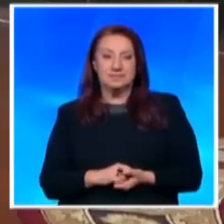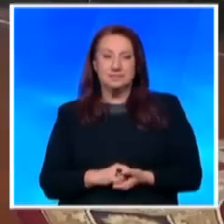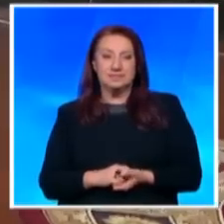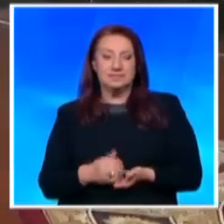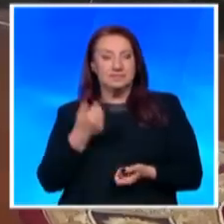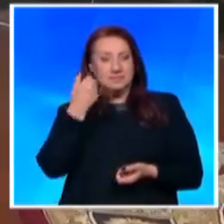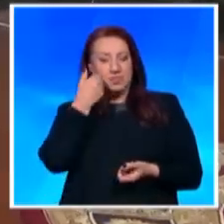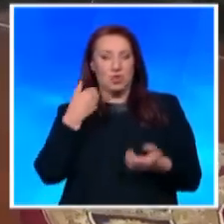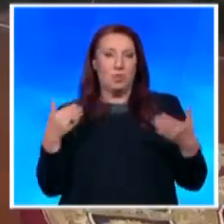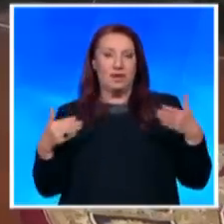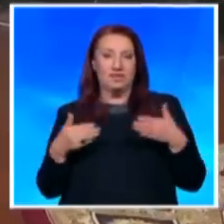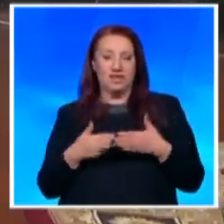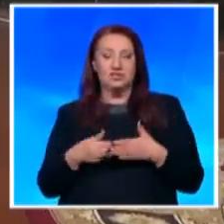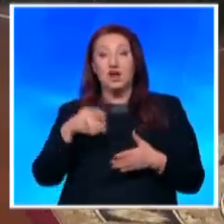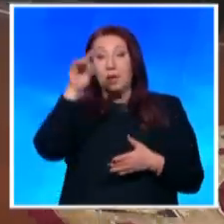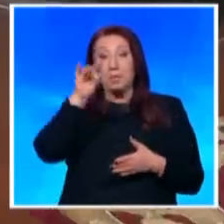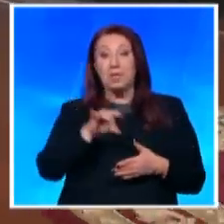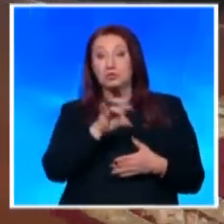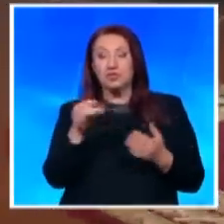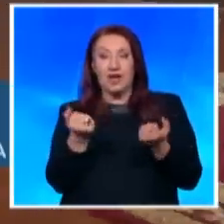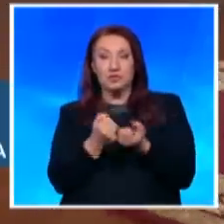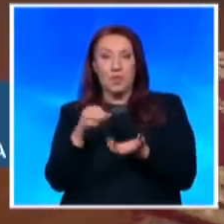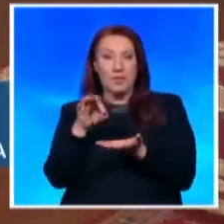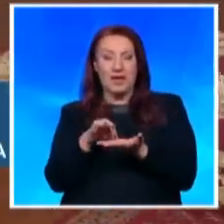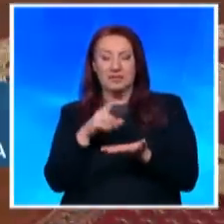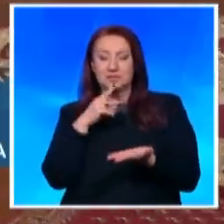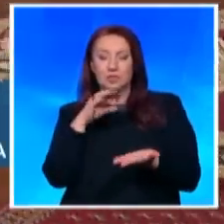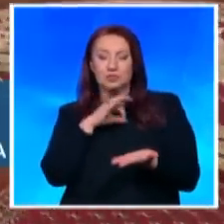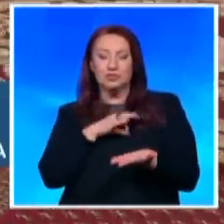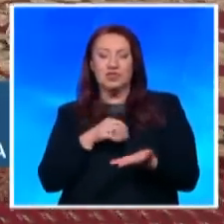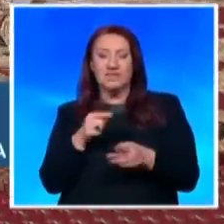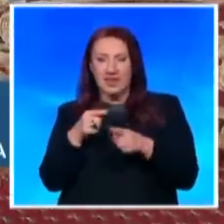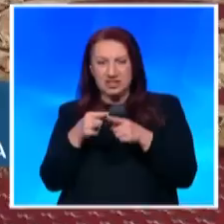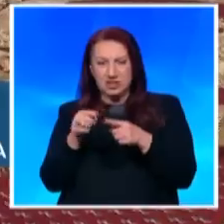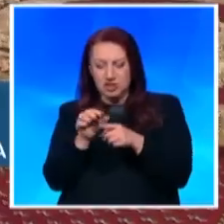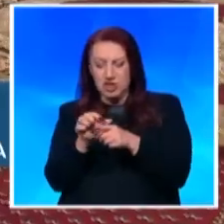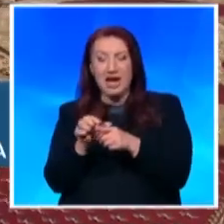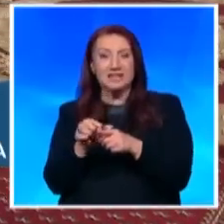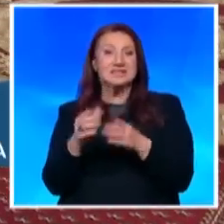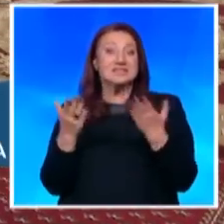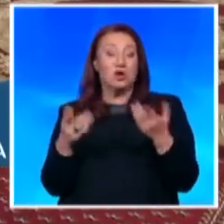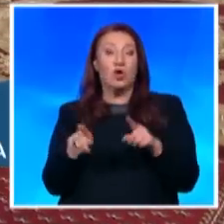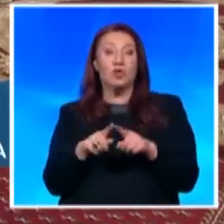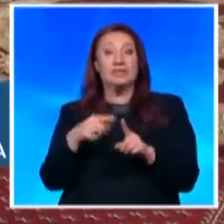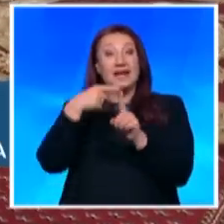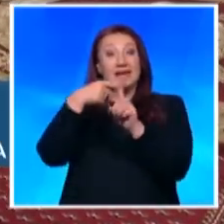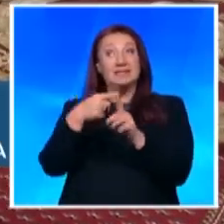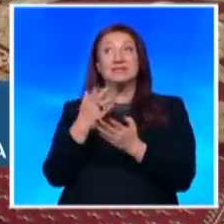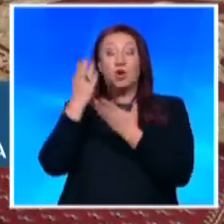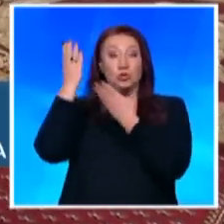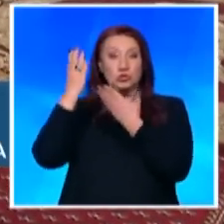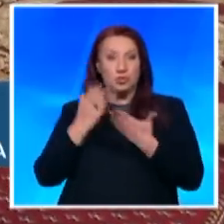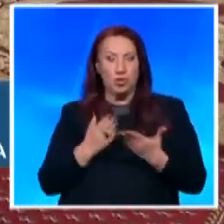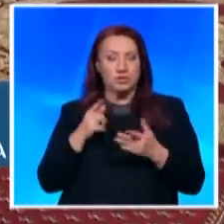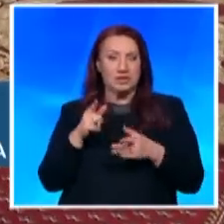Добър вечер. Благословено е мястото, в което пристига частица от светия и животворящ кръст Господен. Това се случва тук, в храм,